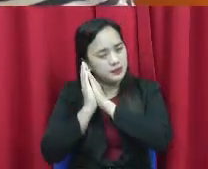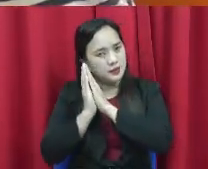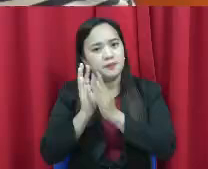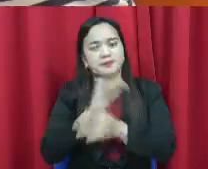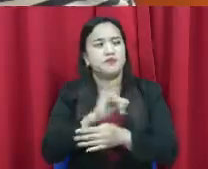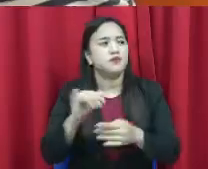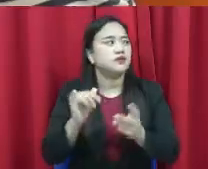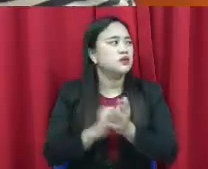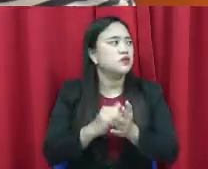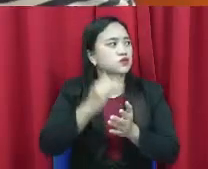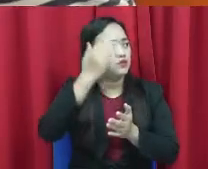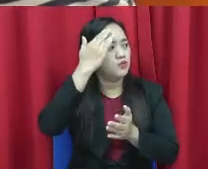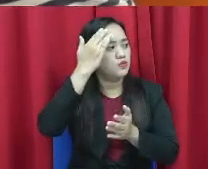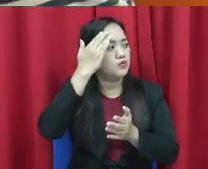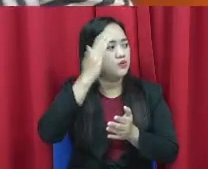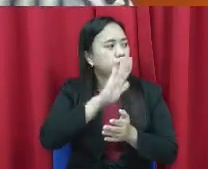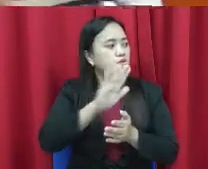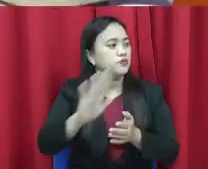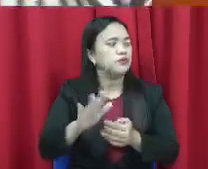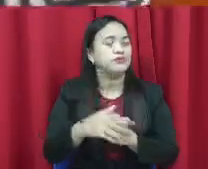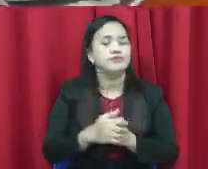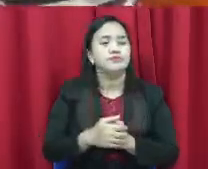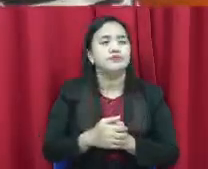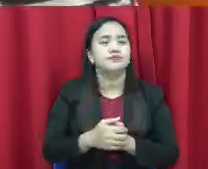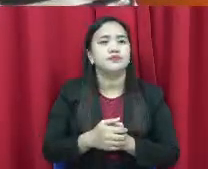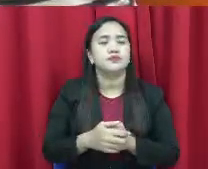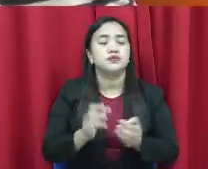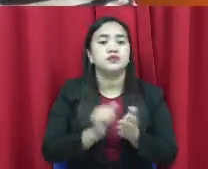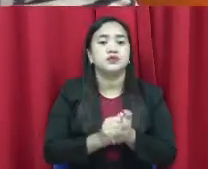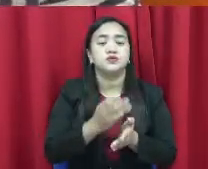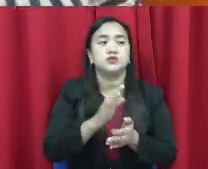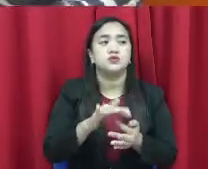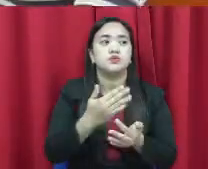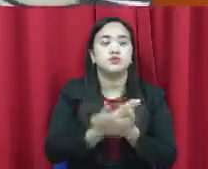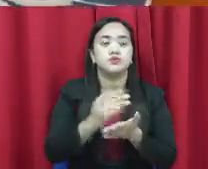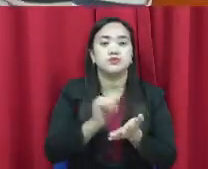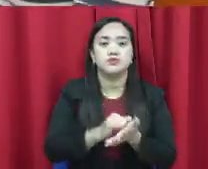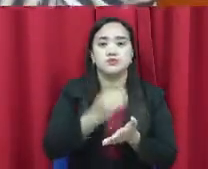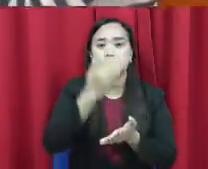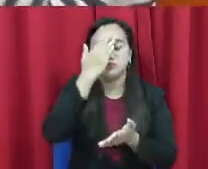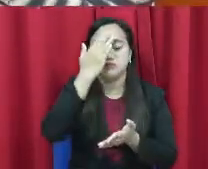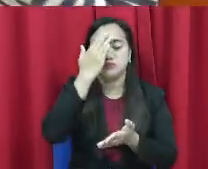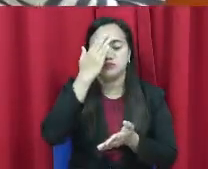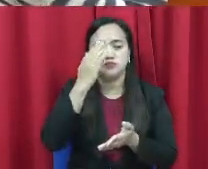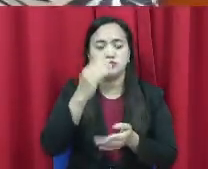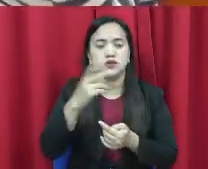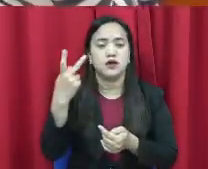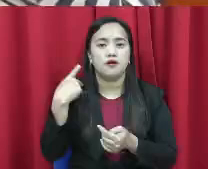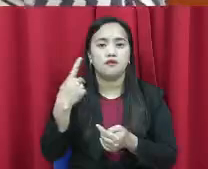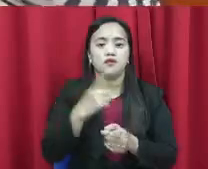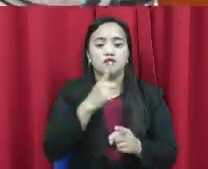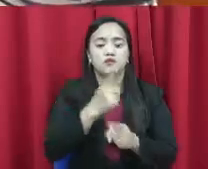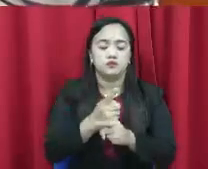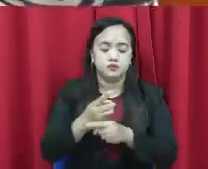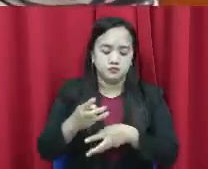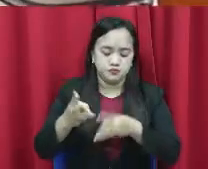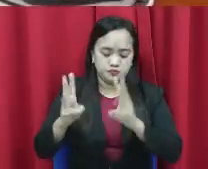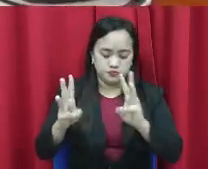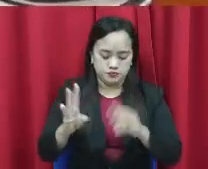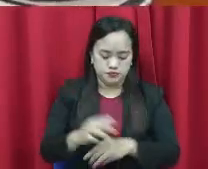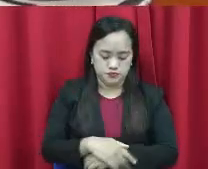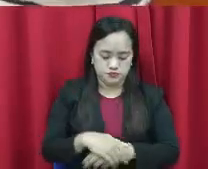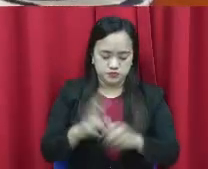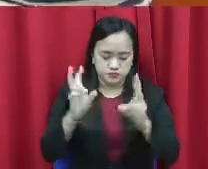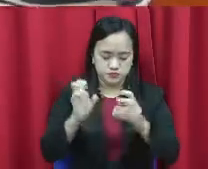asawa mo alam mo na nasa tamang pattern Amen OP tsaka alam natin yun nga sabi ni ma'am yang kahit hindi pa siya lumalago